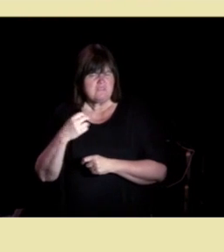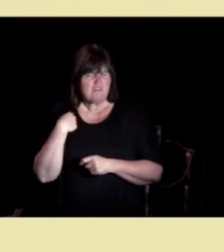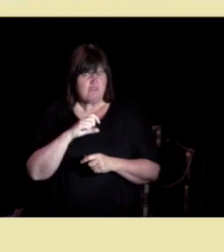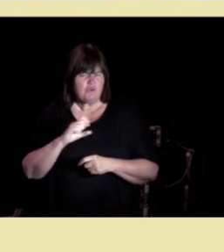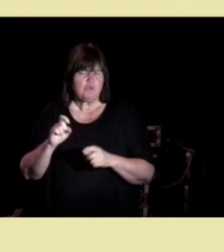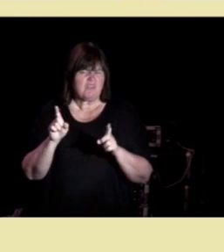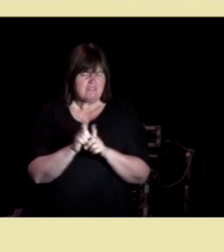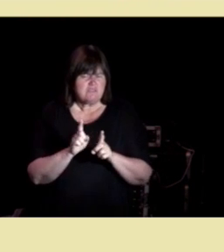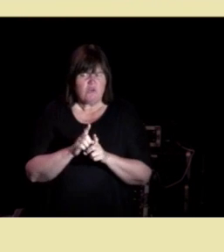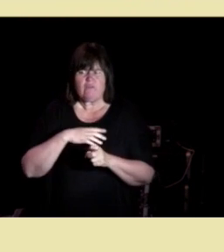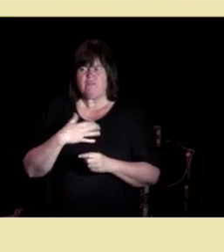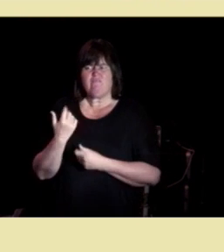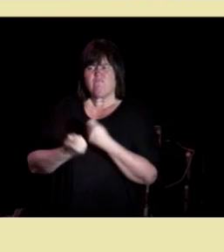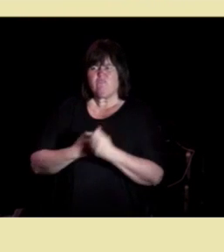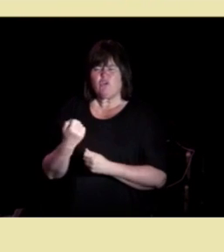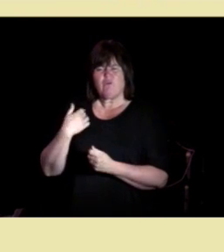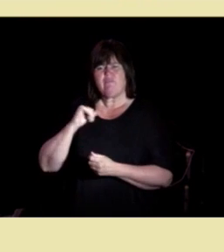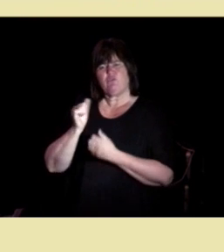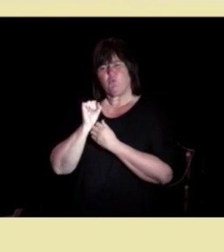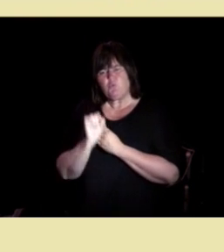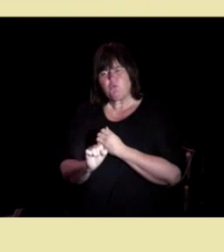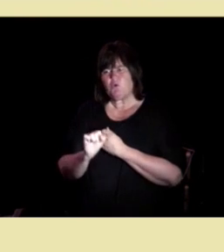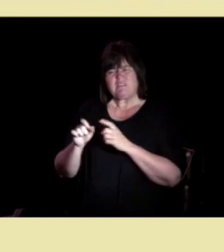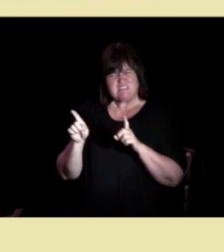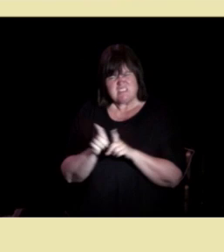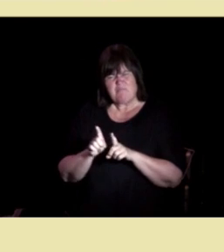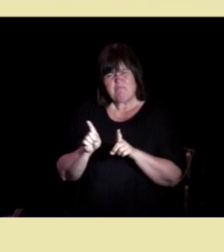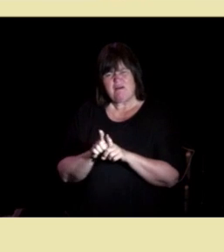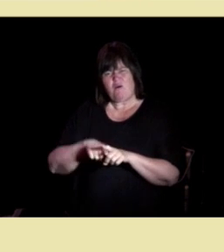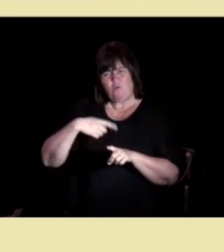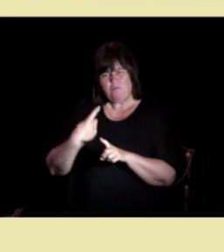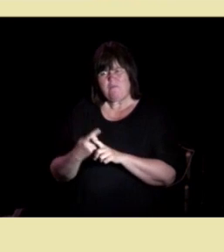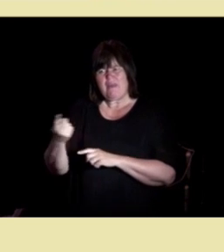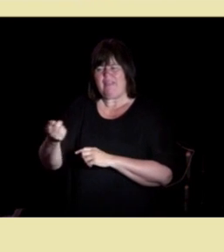uke gå sånn? Og så hva gjør vi for å unngå en ny onsdag av den typen?